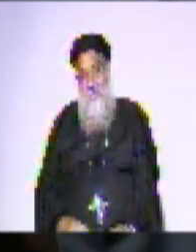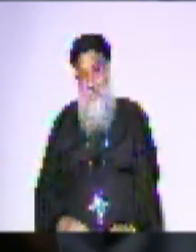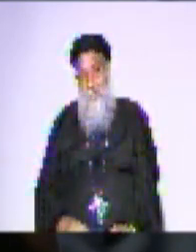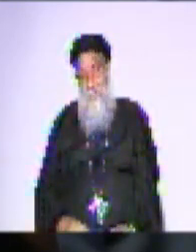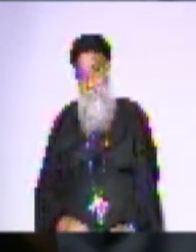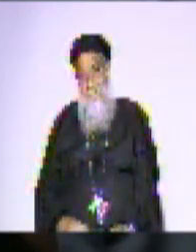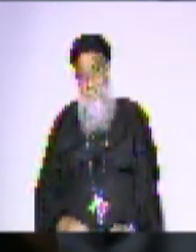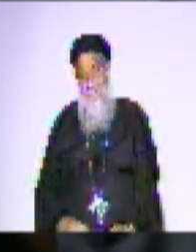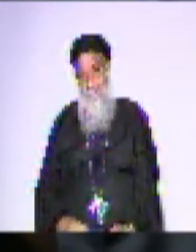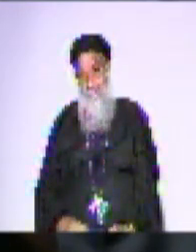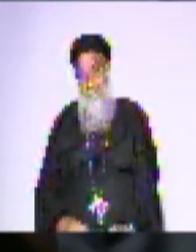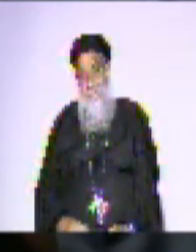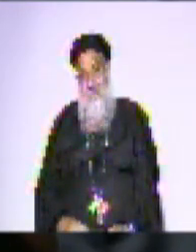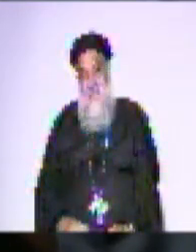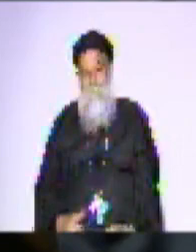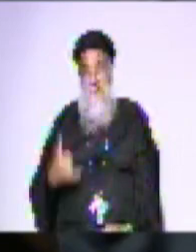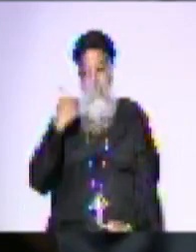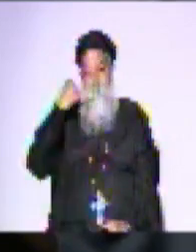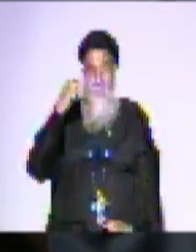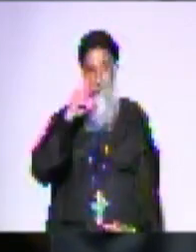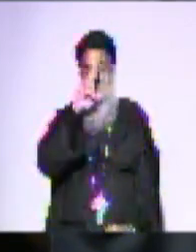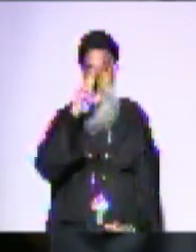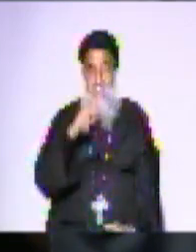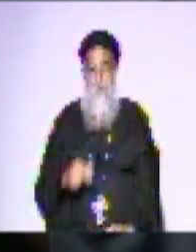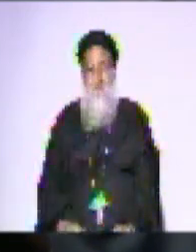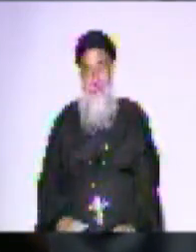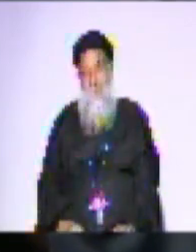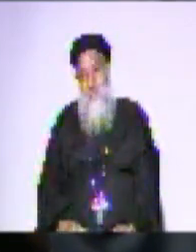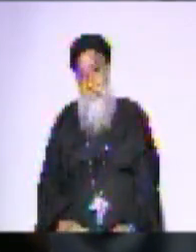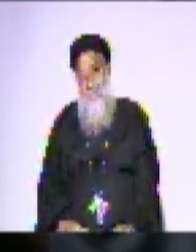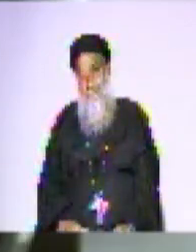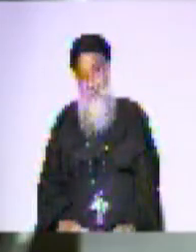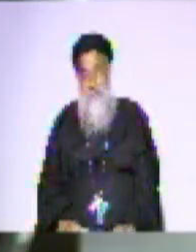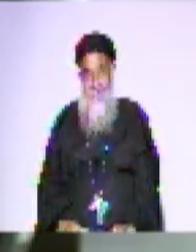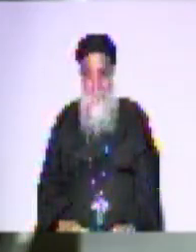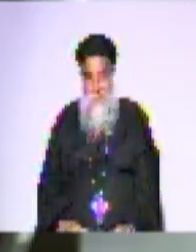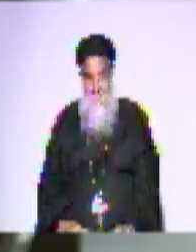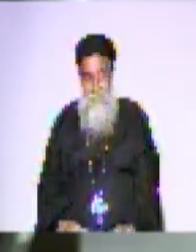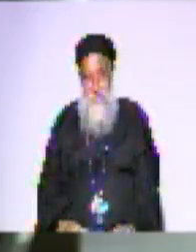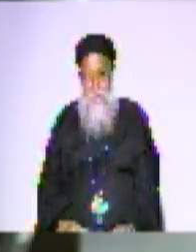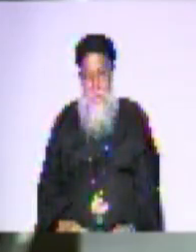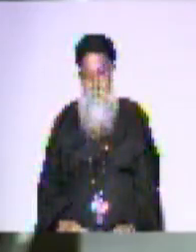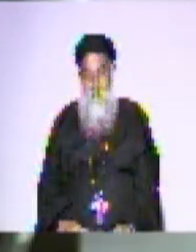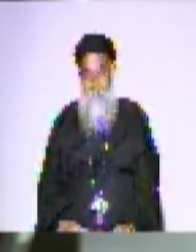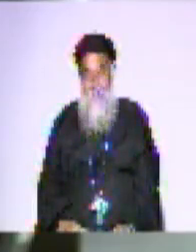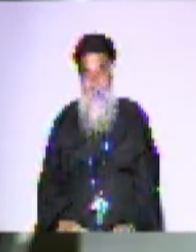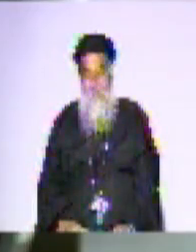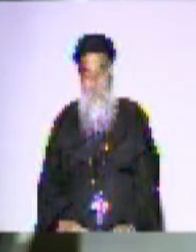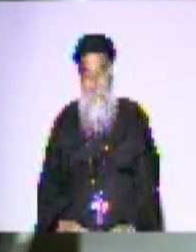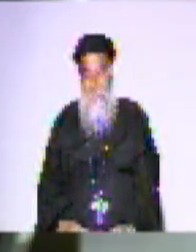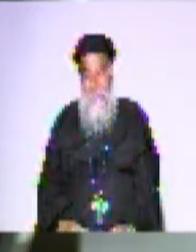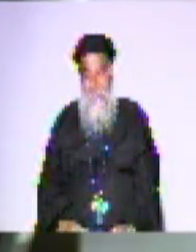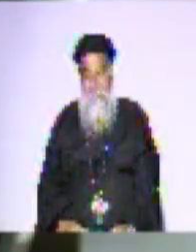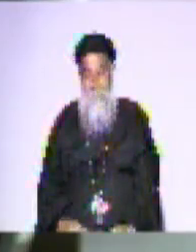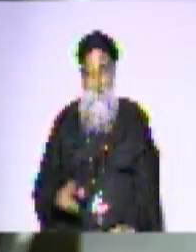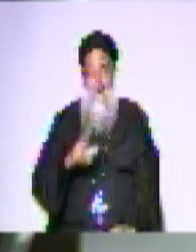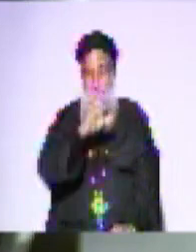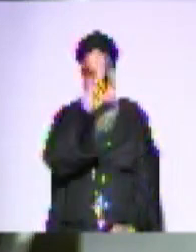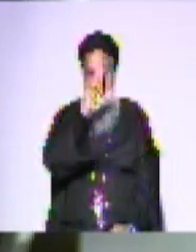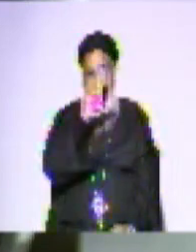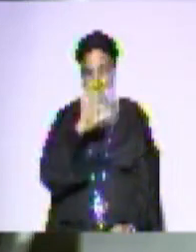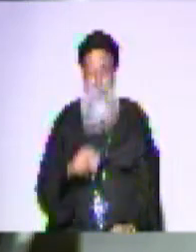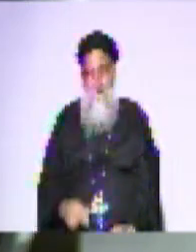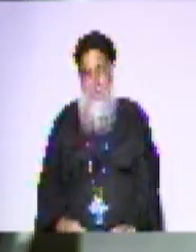معك سيدنا، تفضل، أنت على الهواء، تفضل بسؤالك على طول. ماشي سيدنا. أيوة تفضل يا حبيبي. أنا